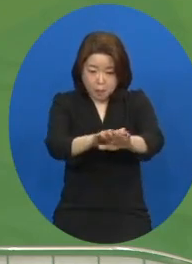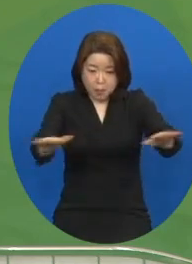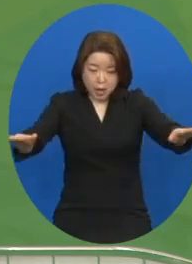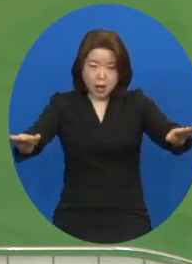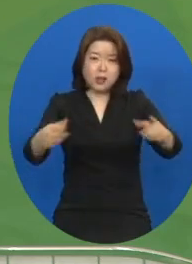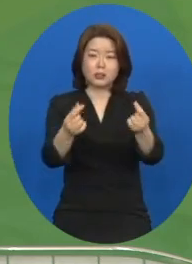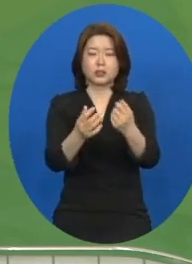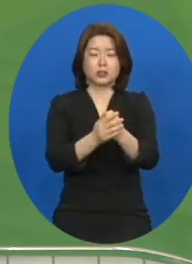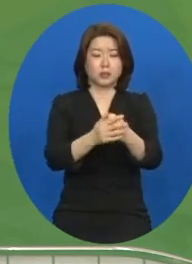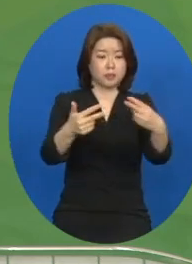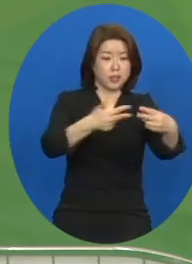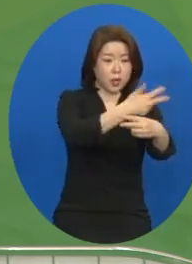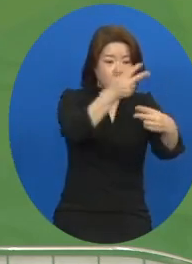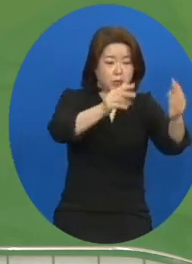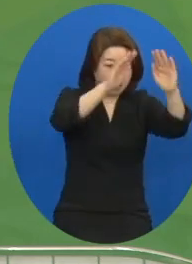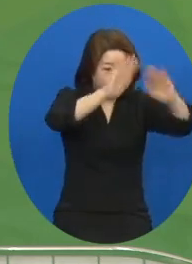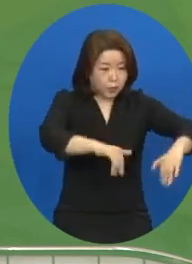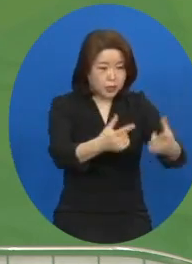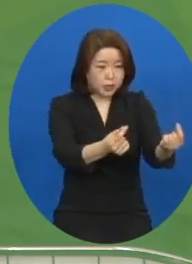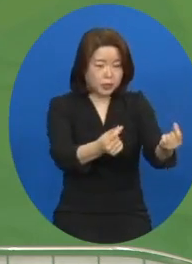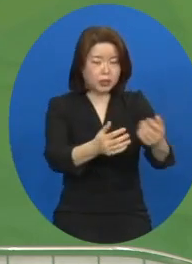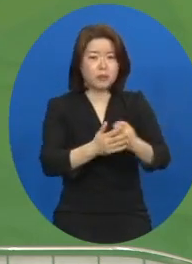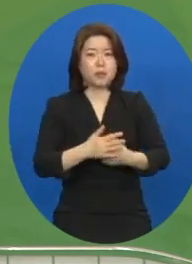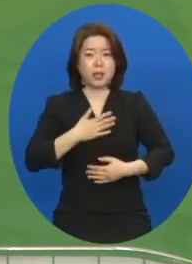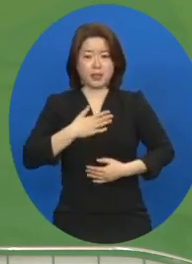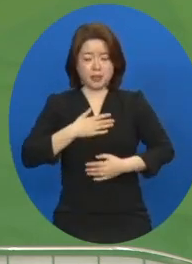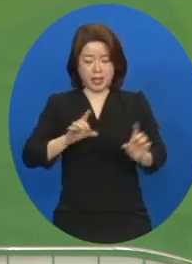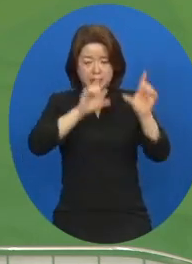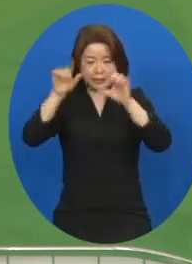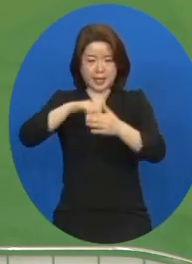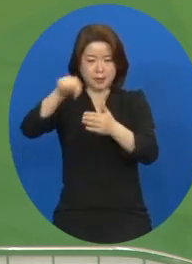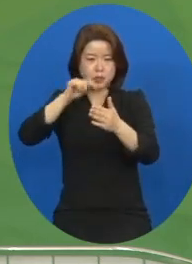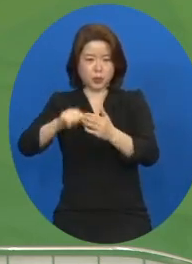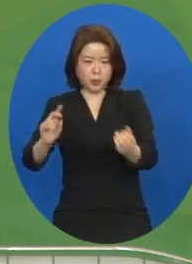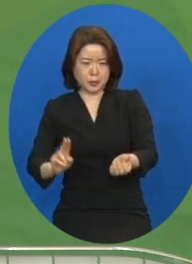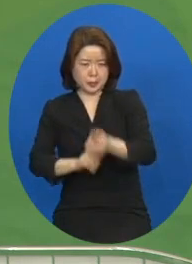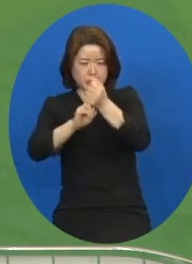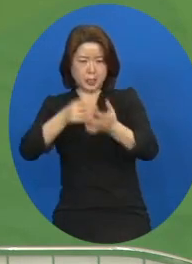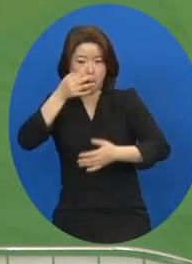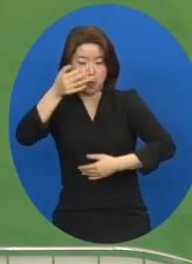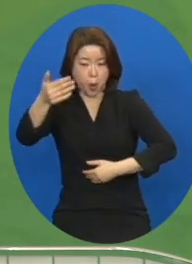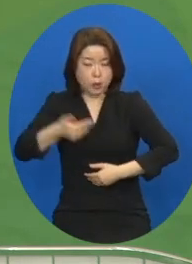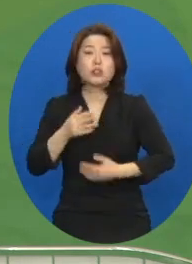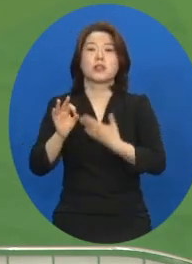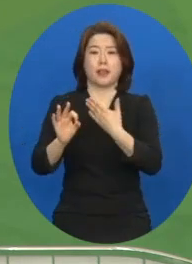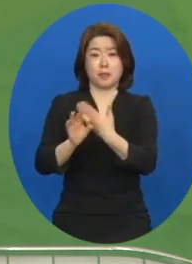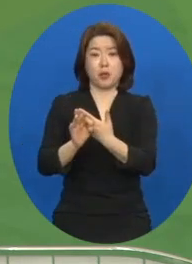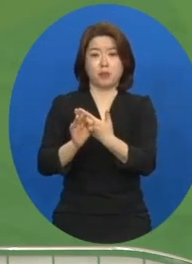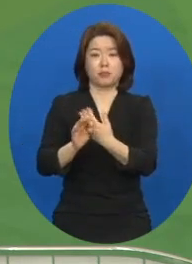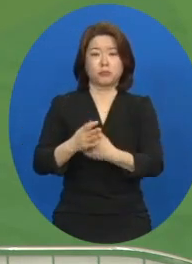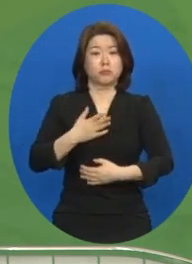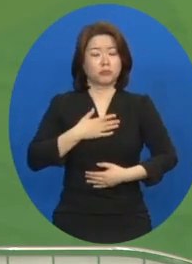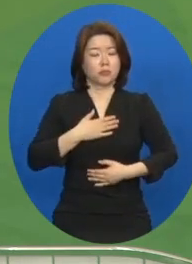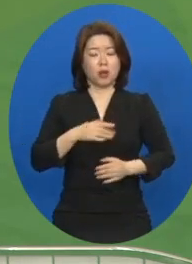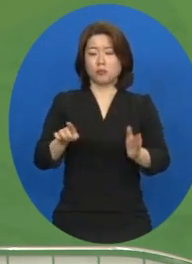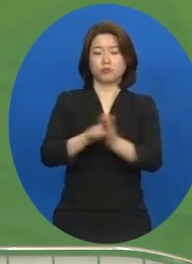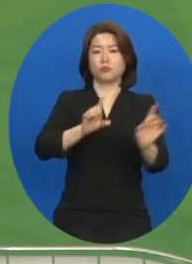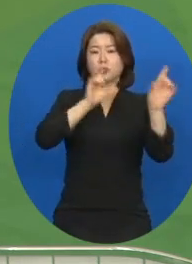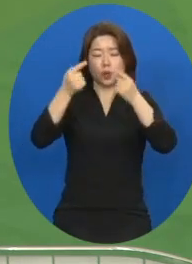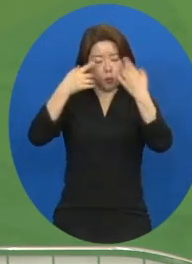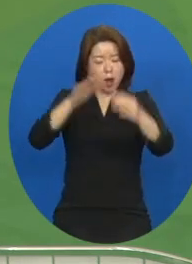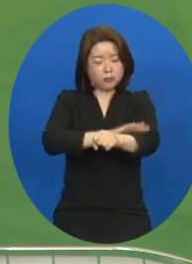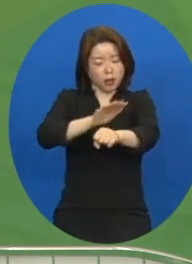여리고성이 무너지는 것처럼 이런 기적을 내 삶 속에도 하나님이 보여주신다면 내가 신앙생활 이렇게 하지